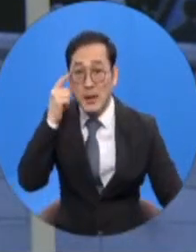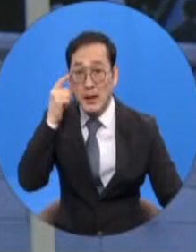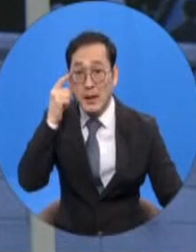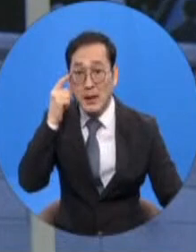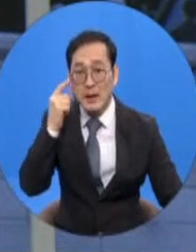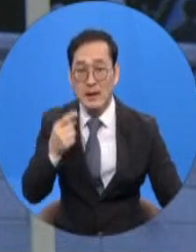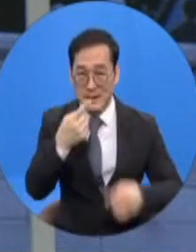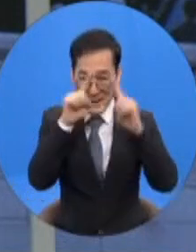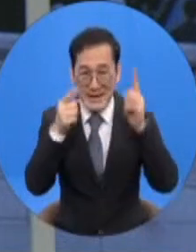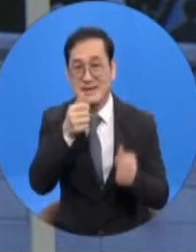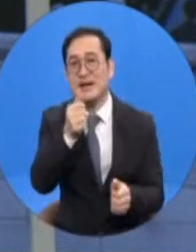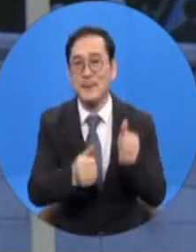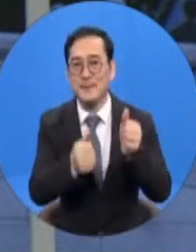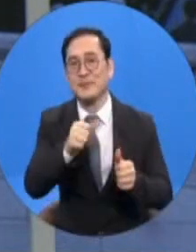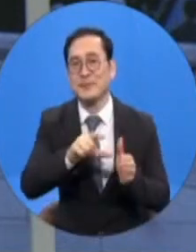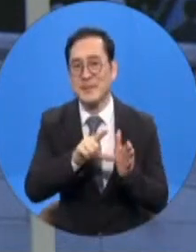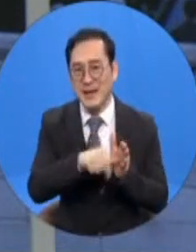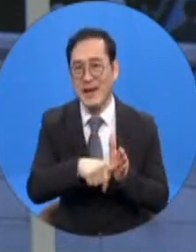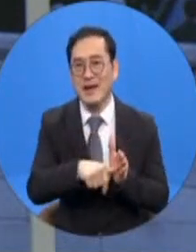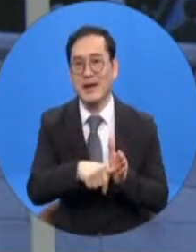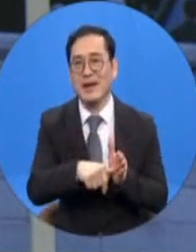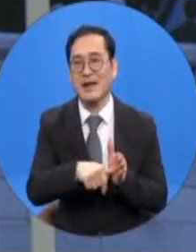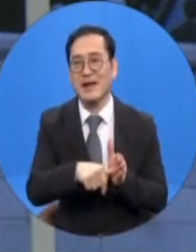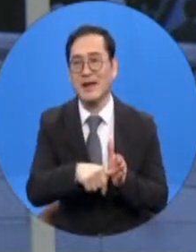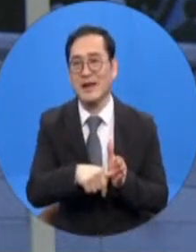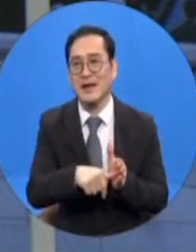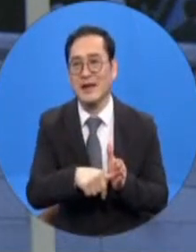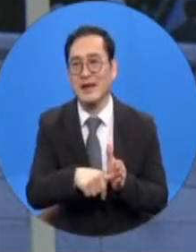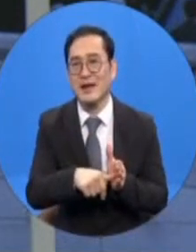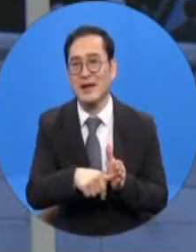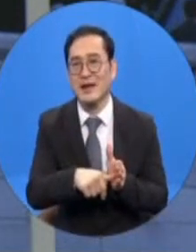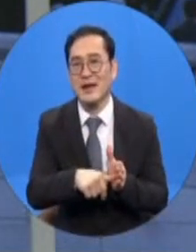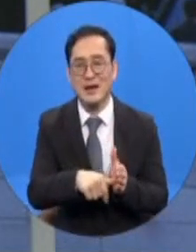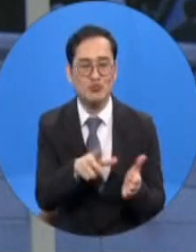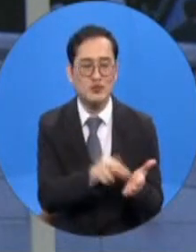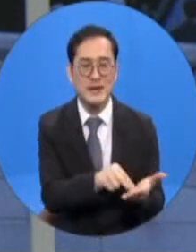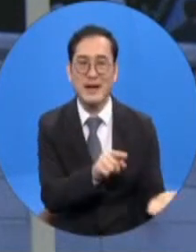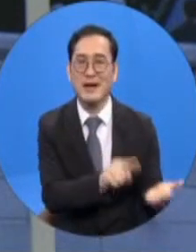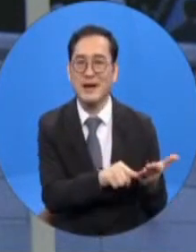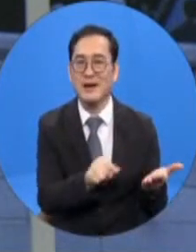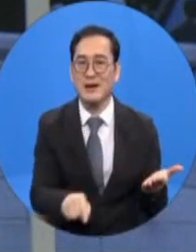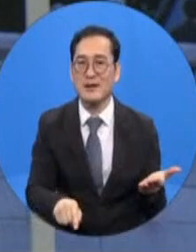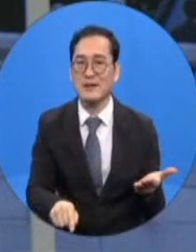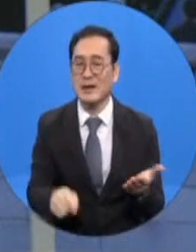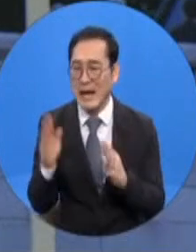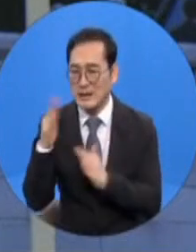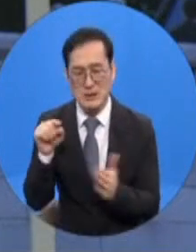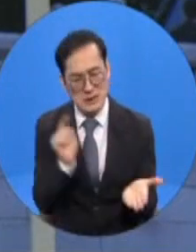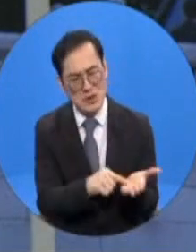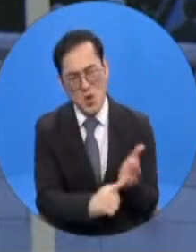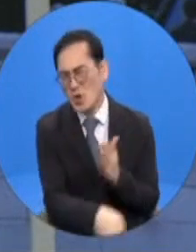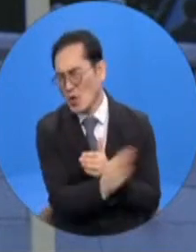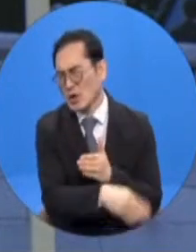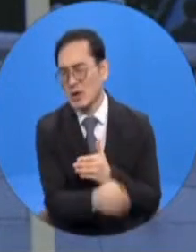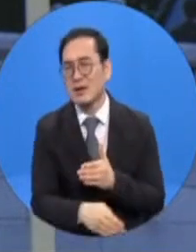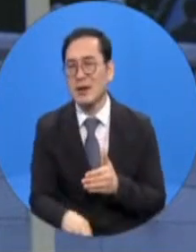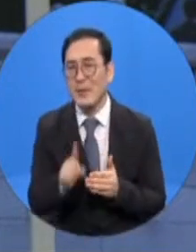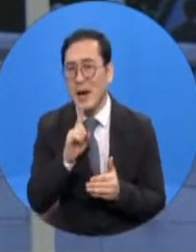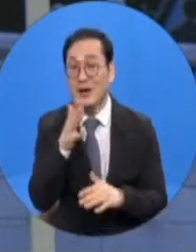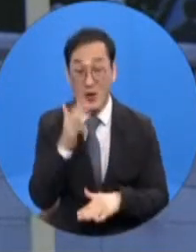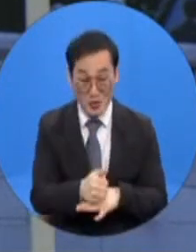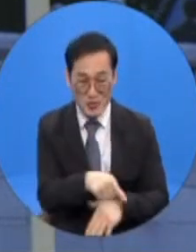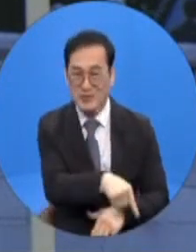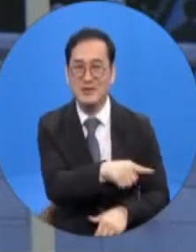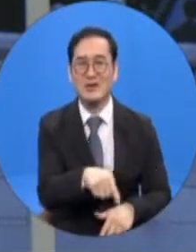수능 생명 과학 투에 논란에 문제는 결국 답이 없는 문제가 됐기 때문입니다 삽화 사과 이야기부터 먼저